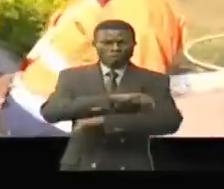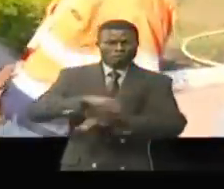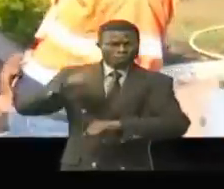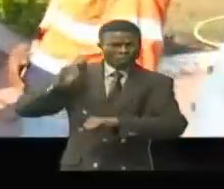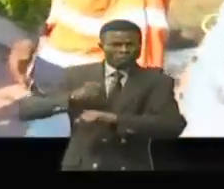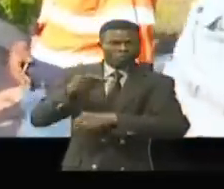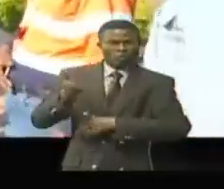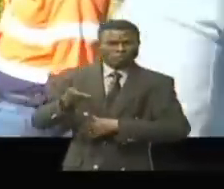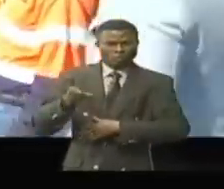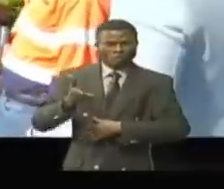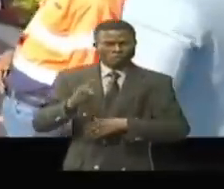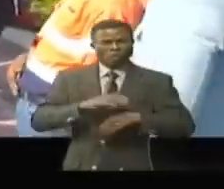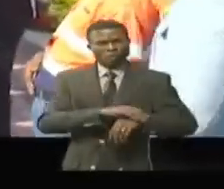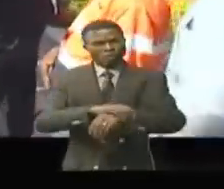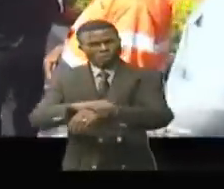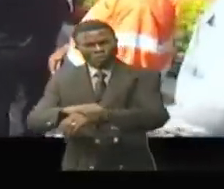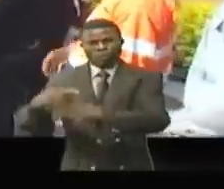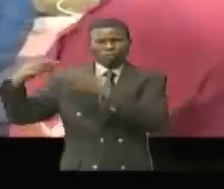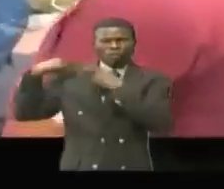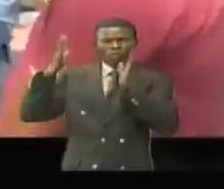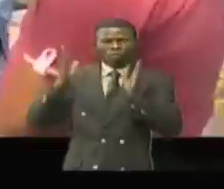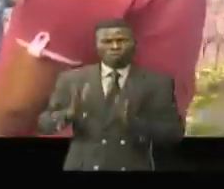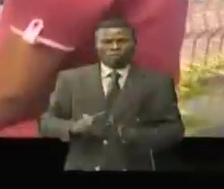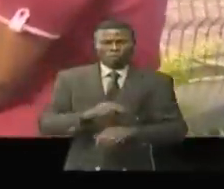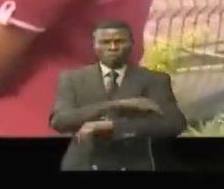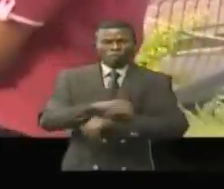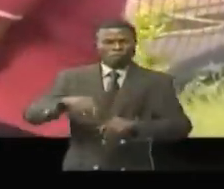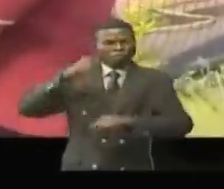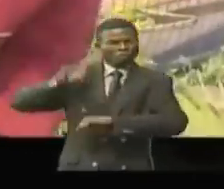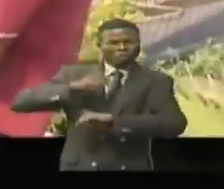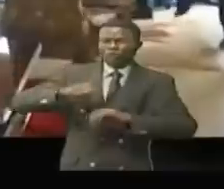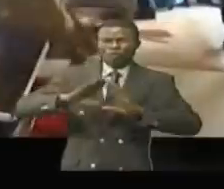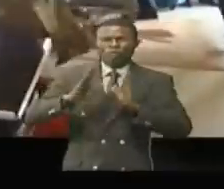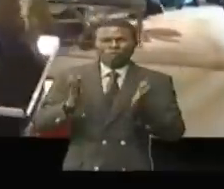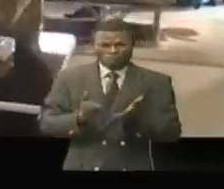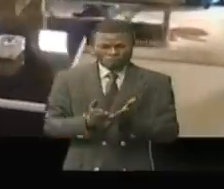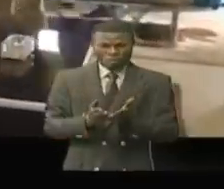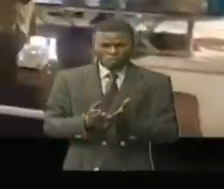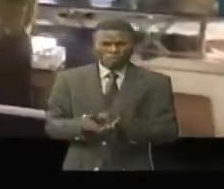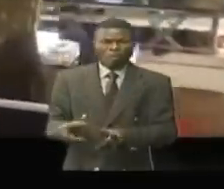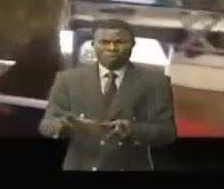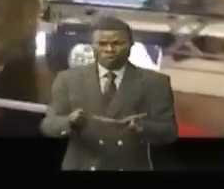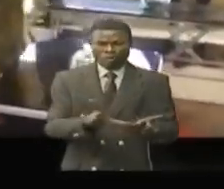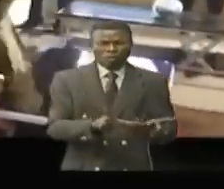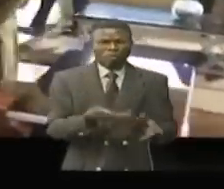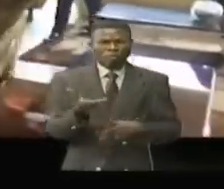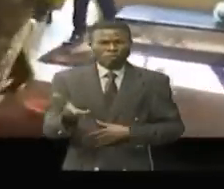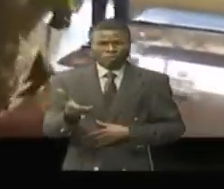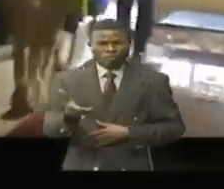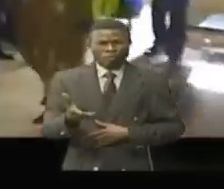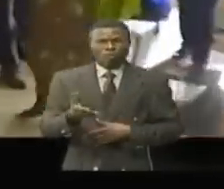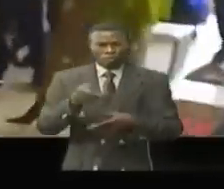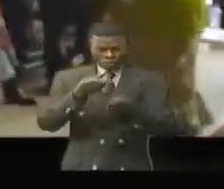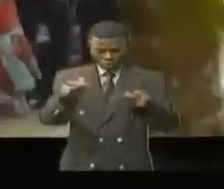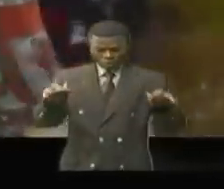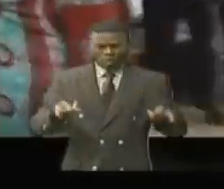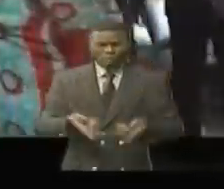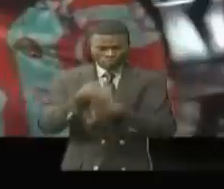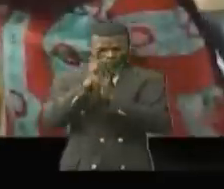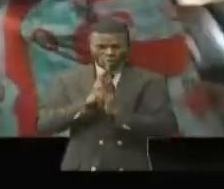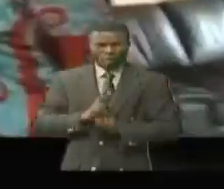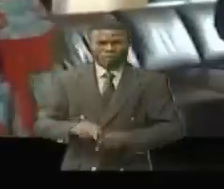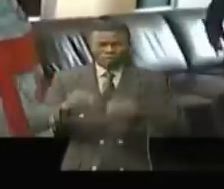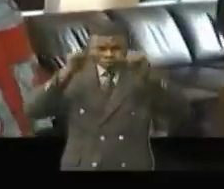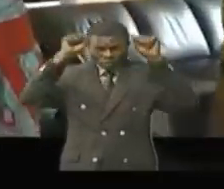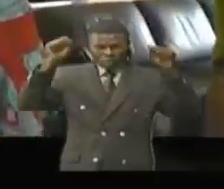Mueloa, qu'accompagnaient des responsables des cours et tribunaux de cette province. Dans le salon d'honneur, le président Kamuleta a